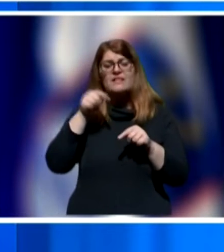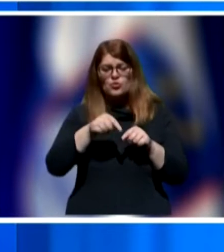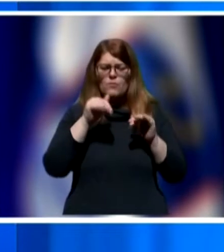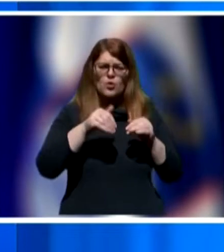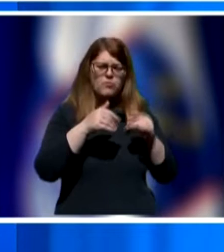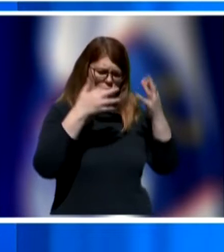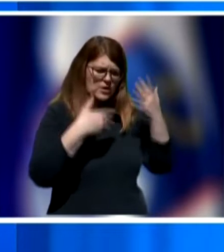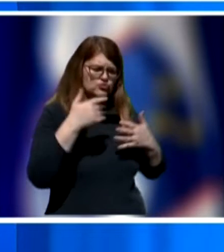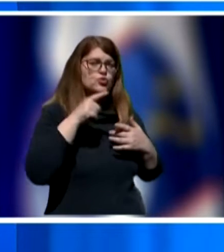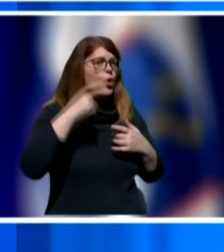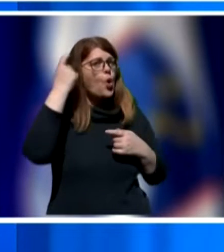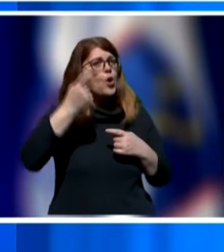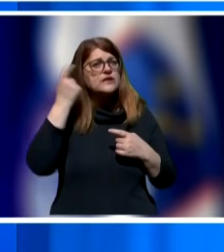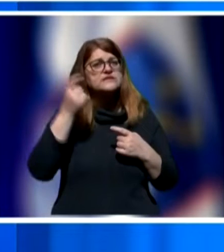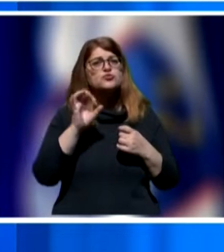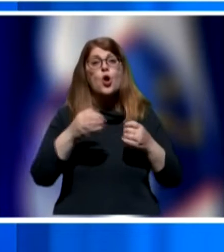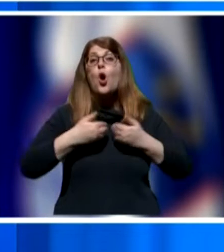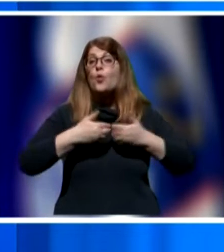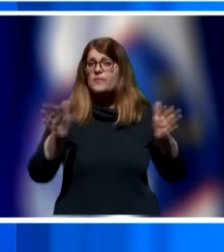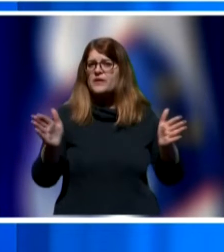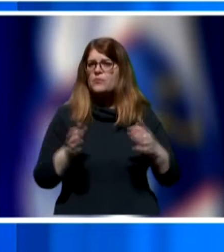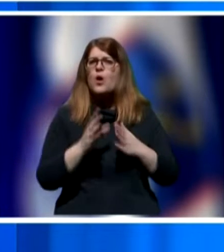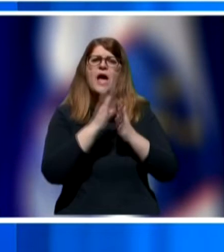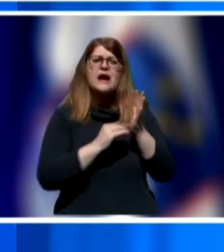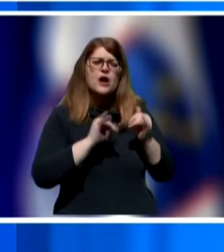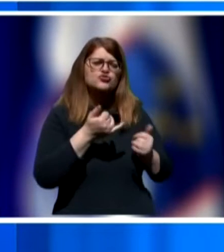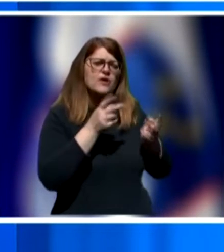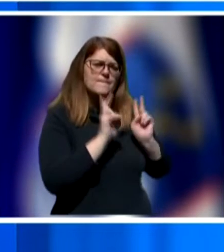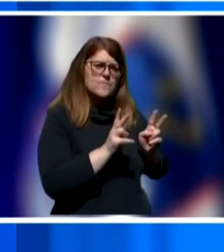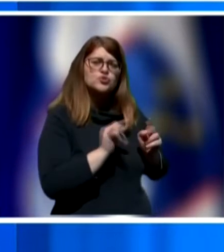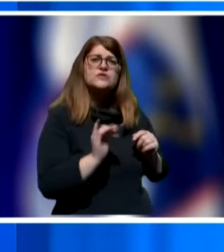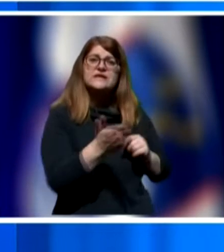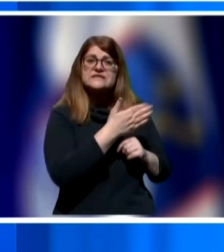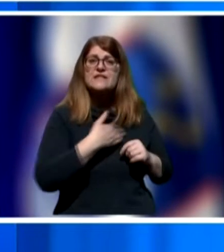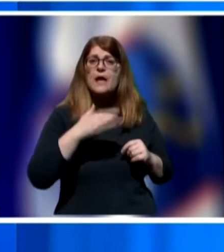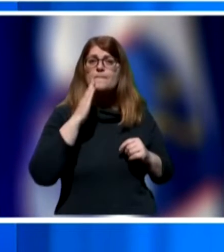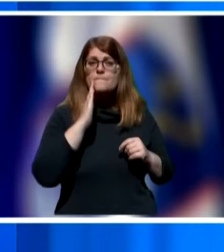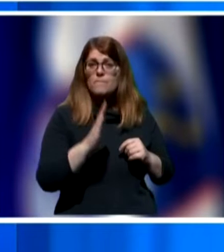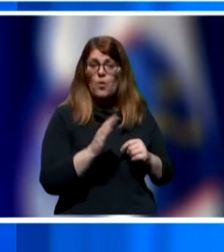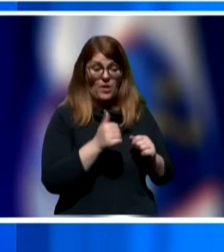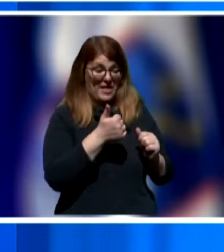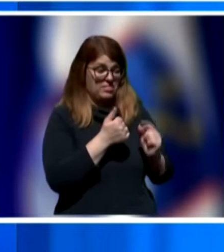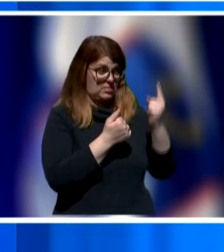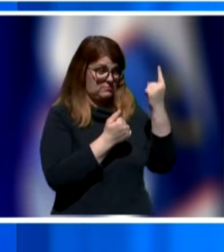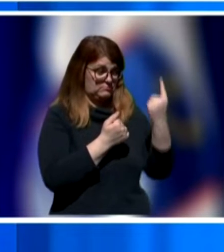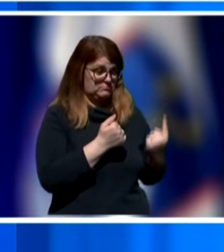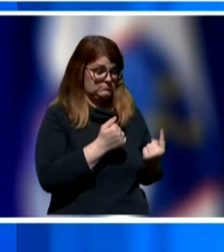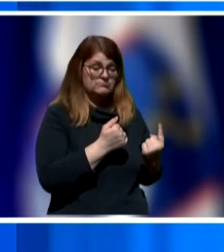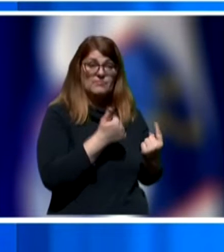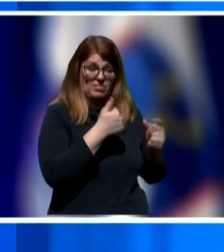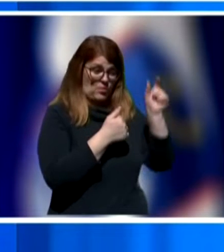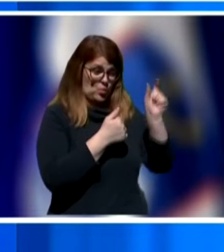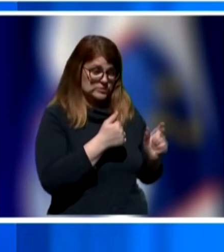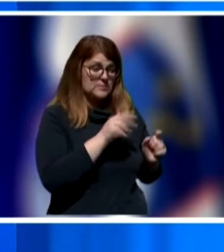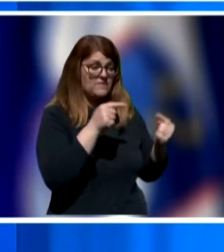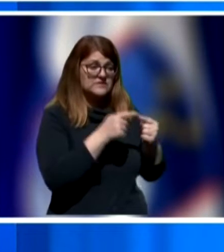ko razmišljamo o odpiranju. Kakšna je verjetnost, da se nam bo zgodilo, da bo ena taka oseba v